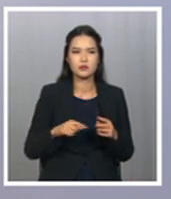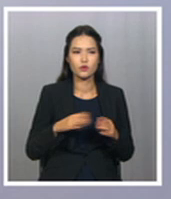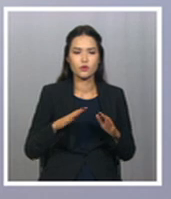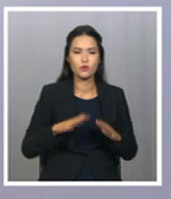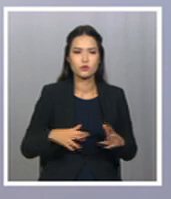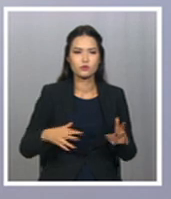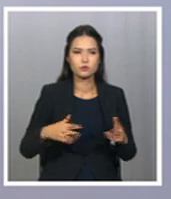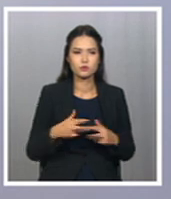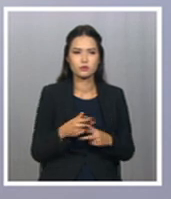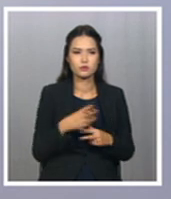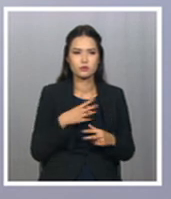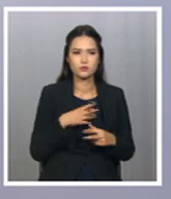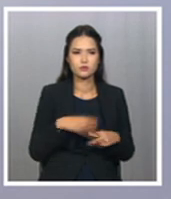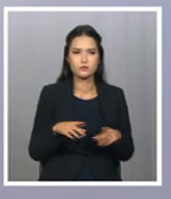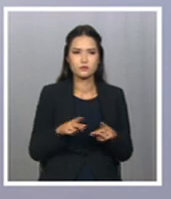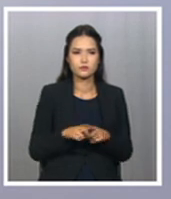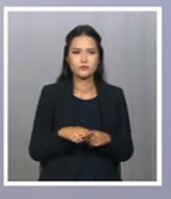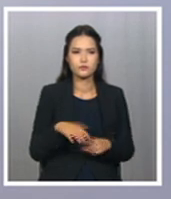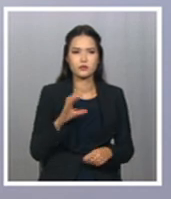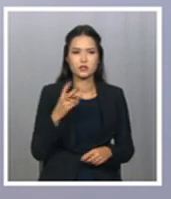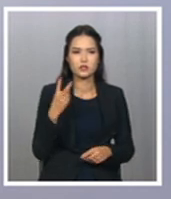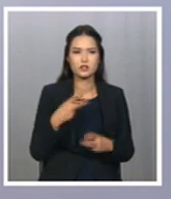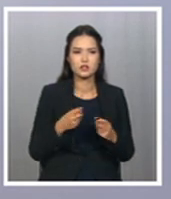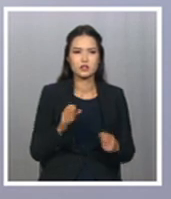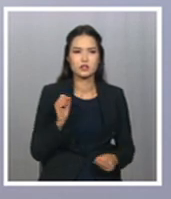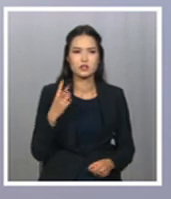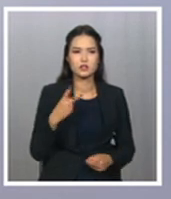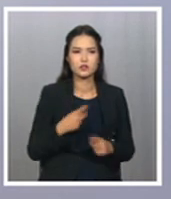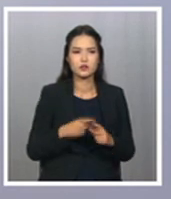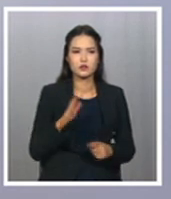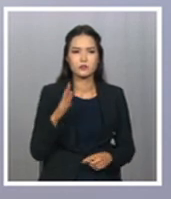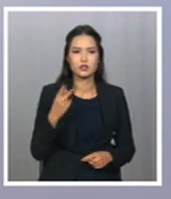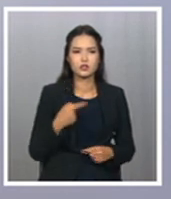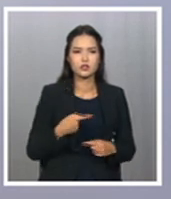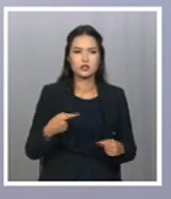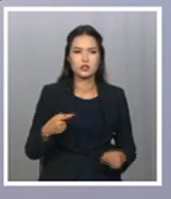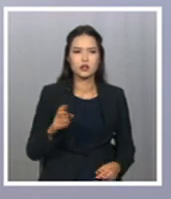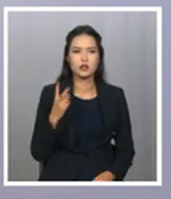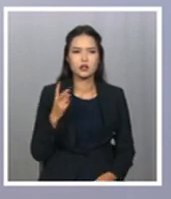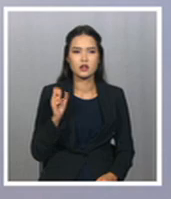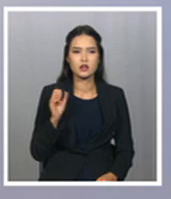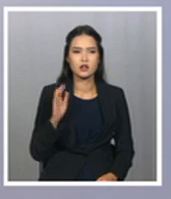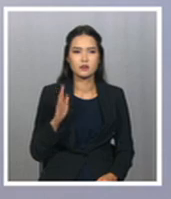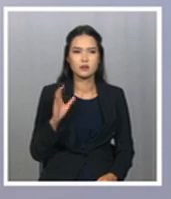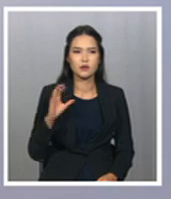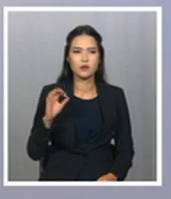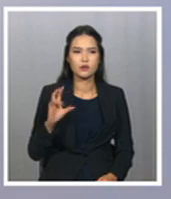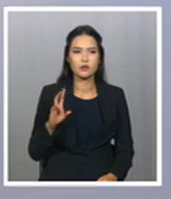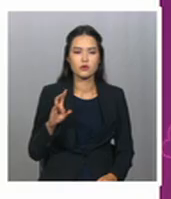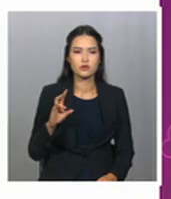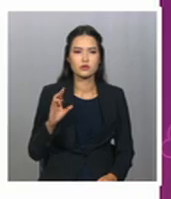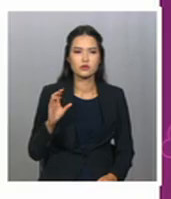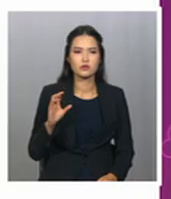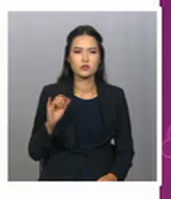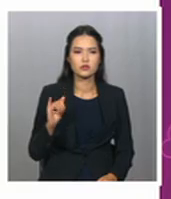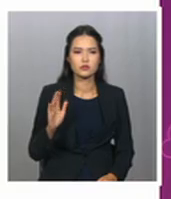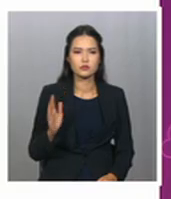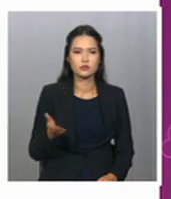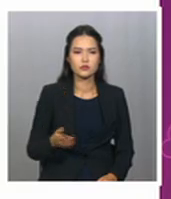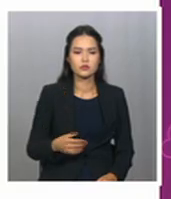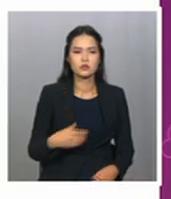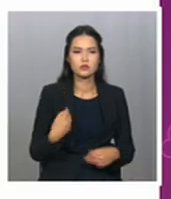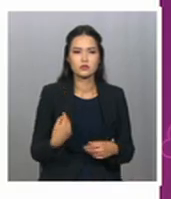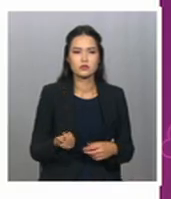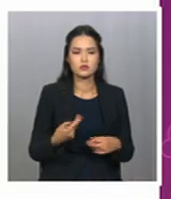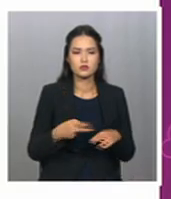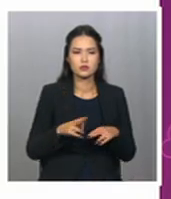белгілі. Демек С квадрат тең А квадрат қосу Б квадрат азайтылған 2 АБ көбейтілген косинус гамма. Енді